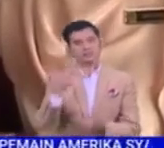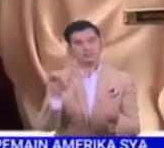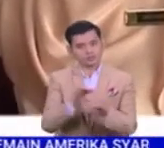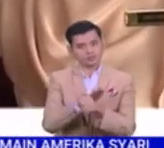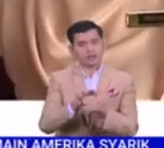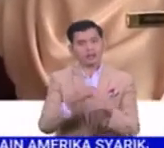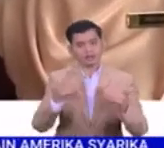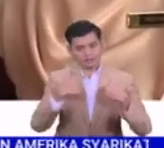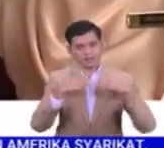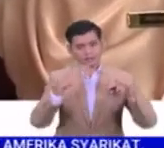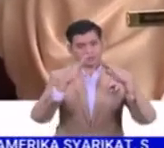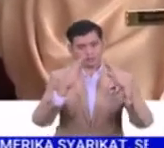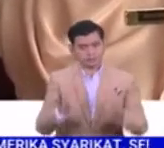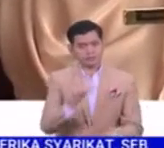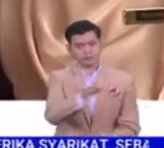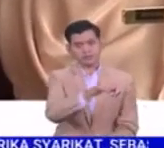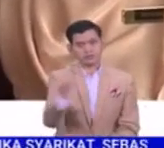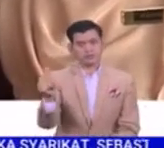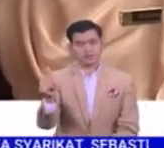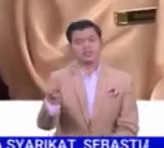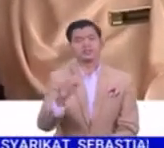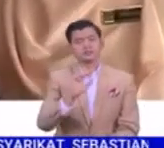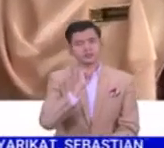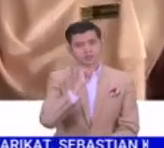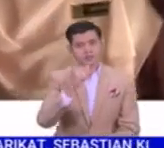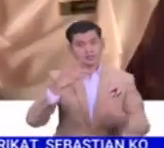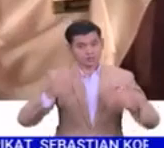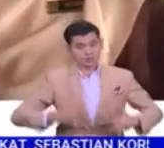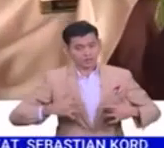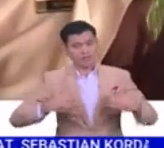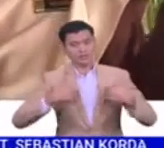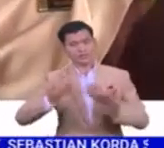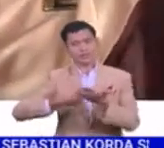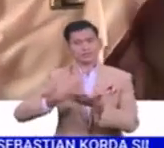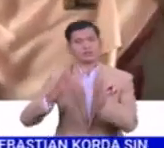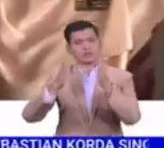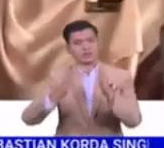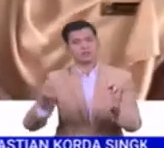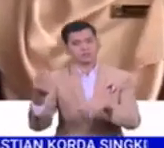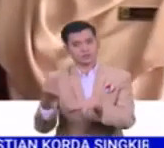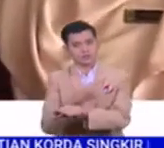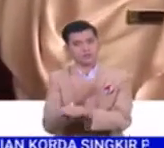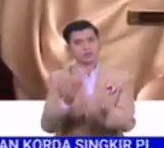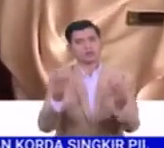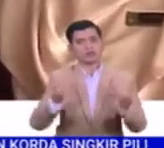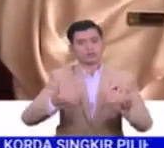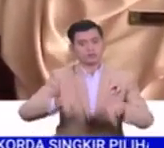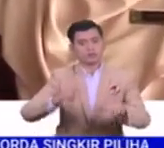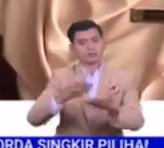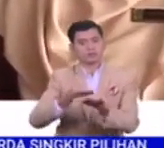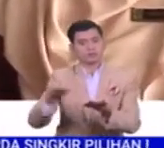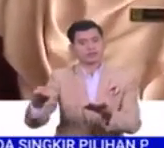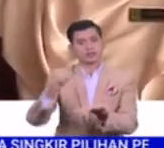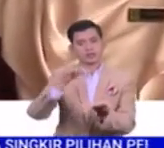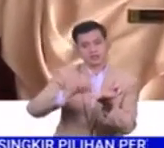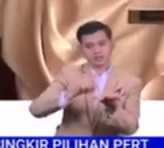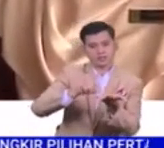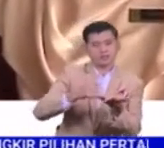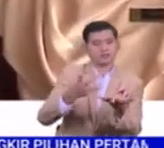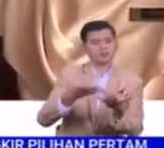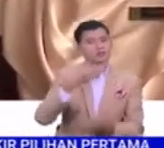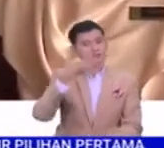ada di rumah kita. Dan dengan tak nafi, kadang-kadang ada orang ini dia ambil kesempatan bila dia beli macam ayam. Anak